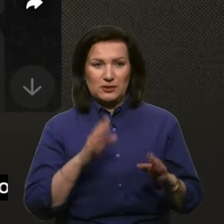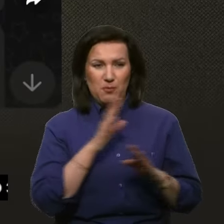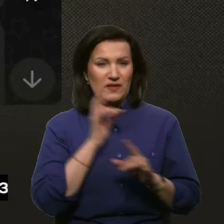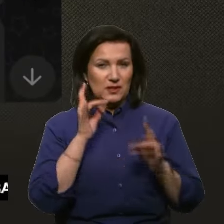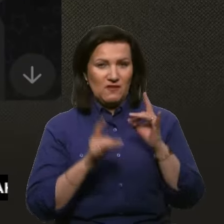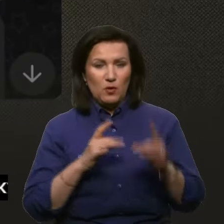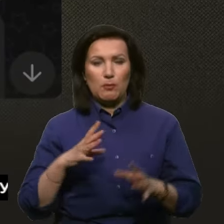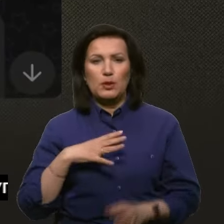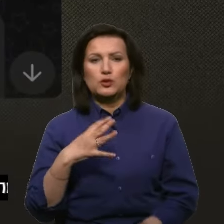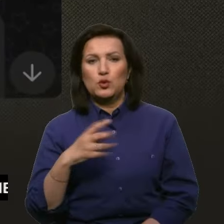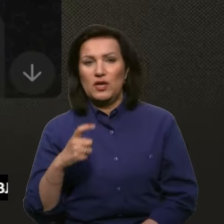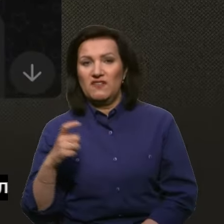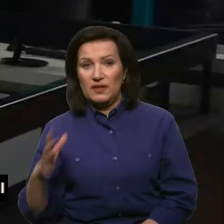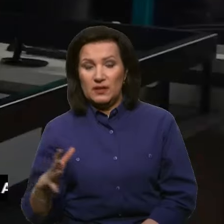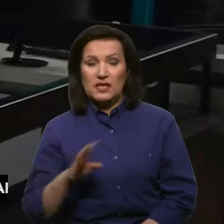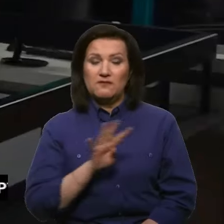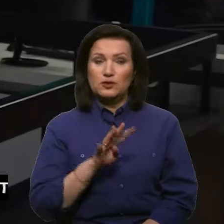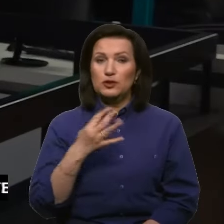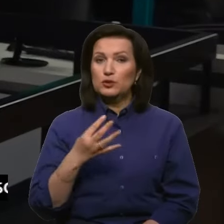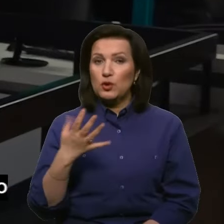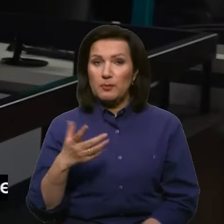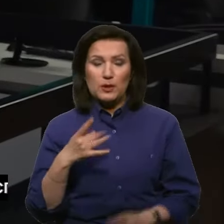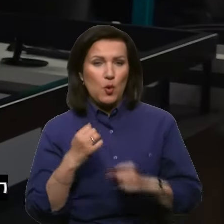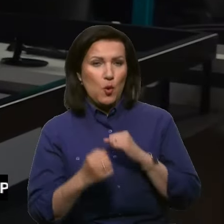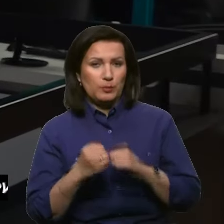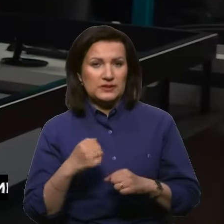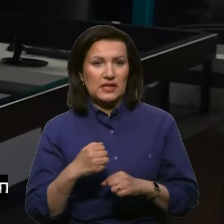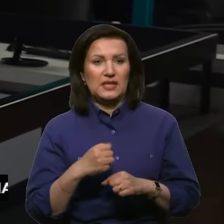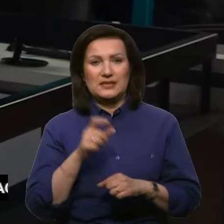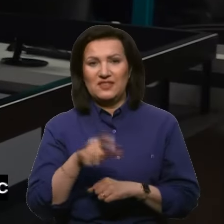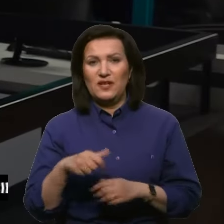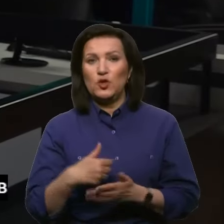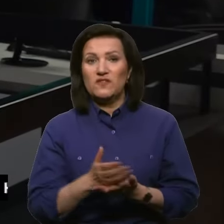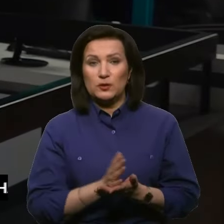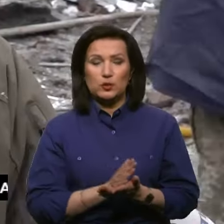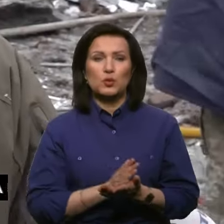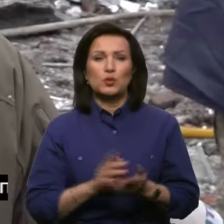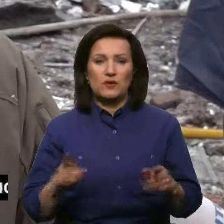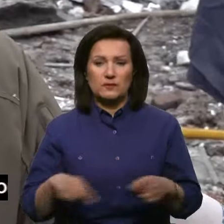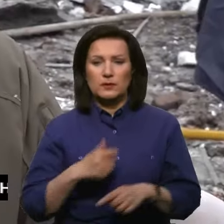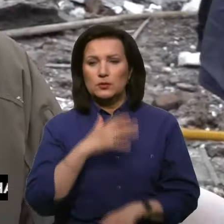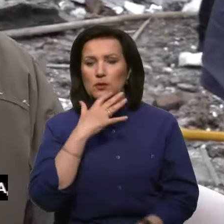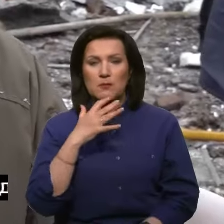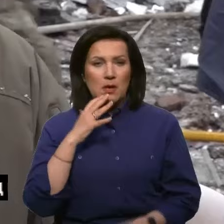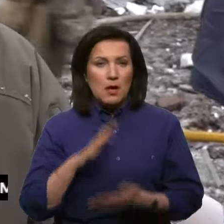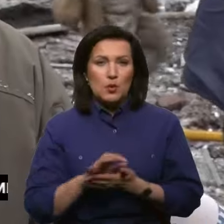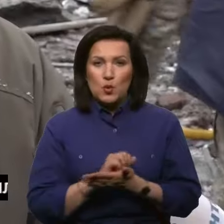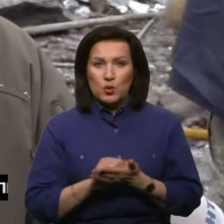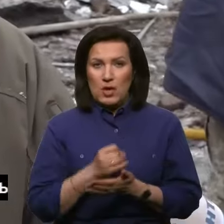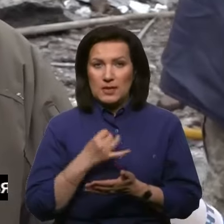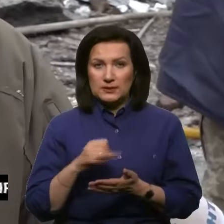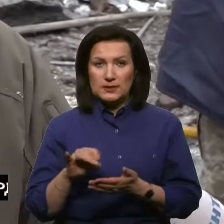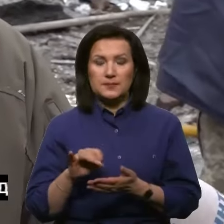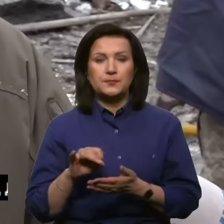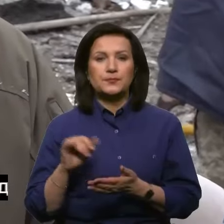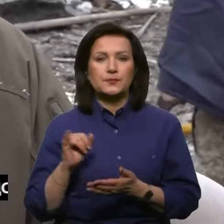тривала 40 хвилин, після чого о 4:45 обстріли цивільної інфраструктури відновились. Дуже багато руйнацій